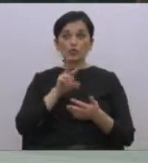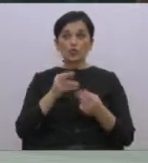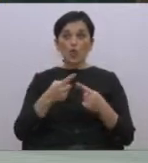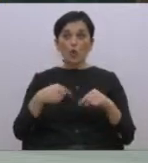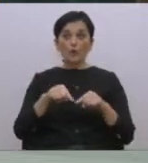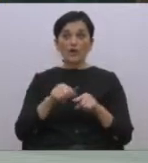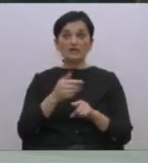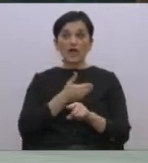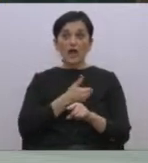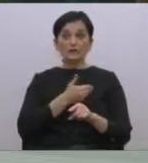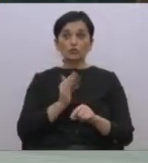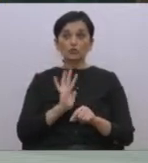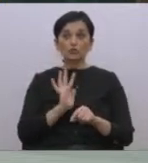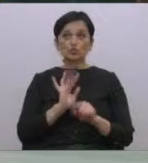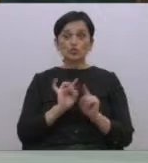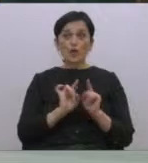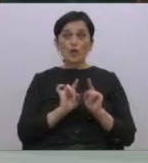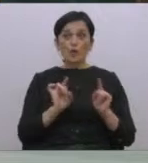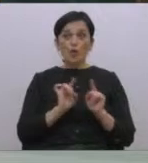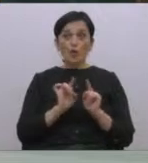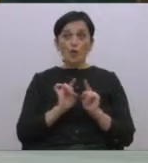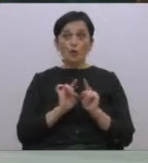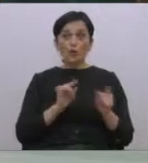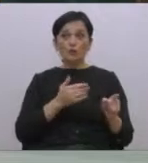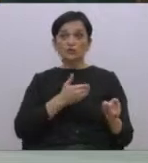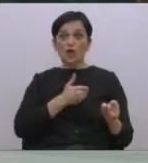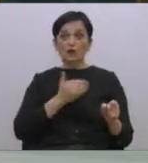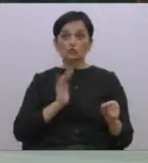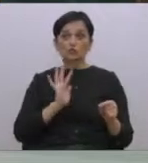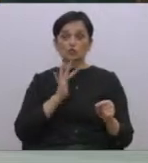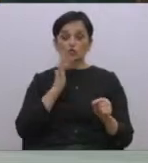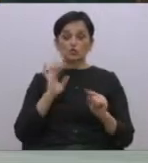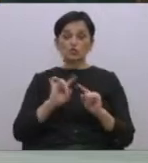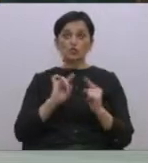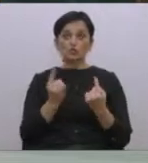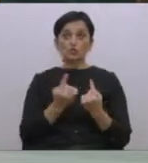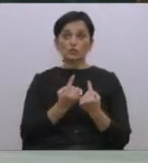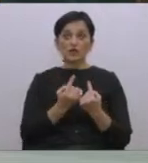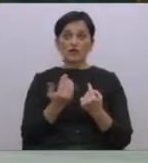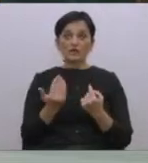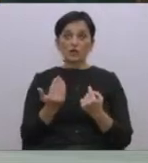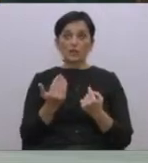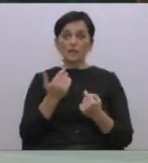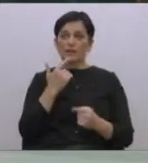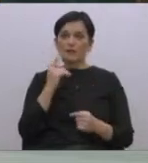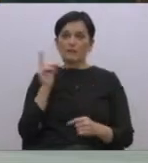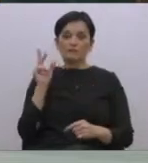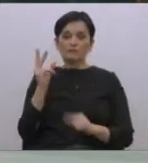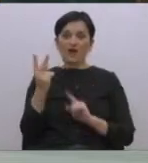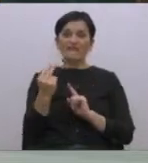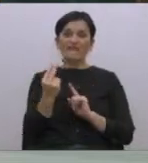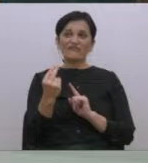komitetebs arsurs opozitsias arsurs umvalesobos. Pardon?